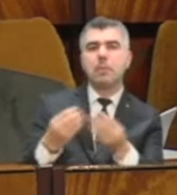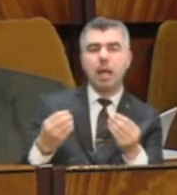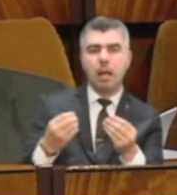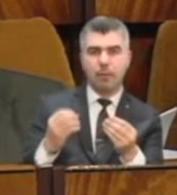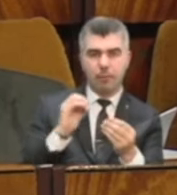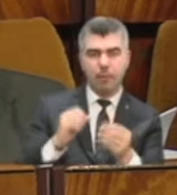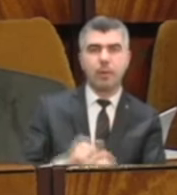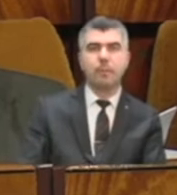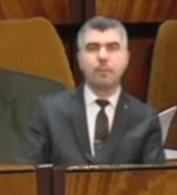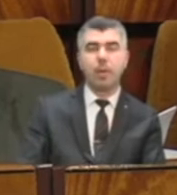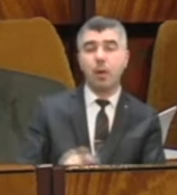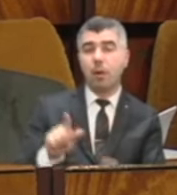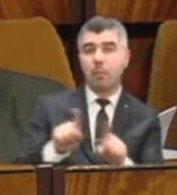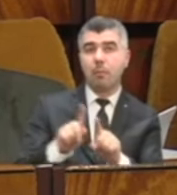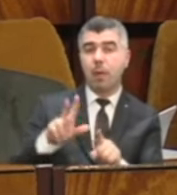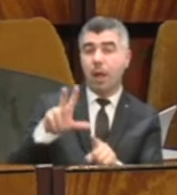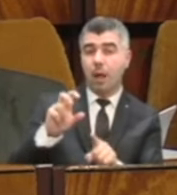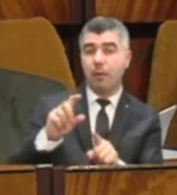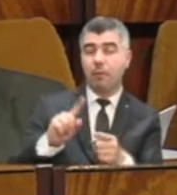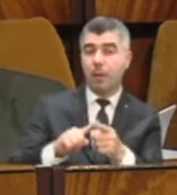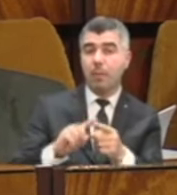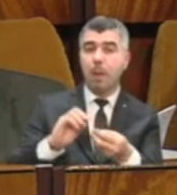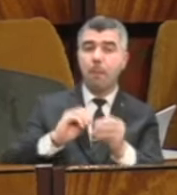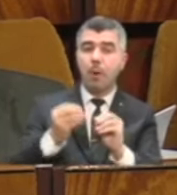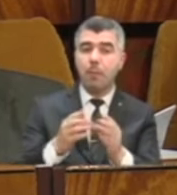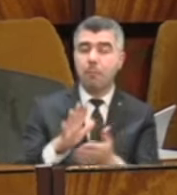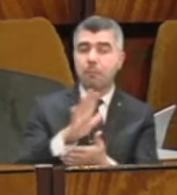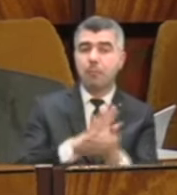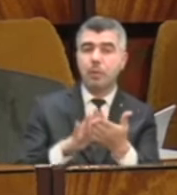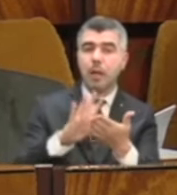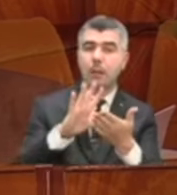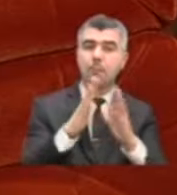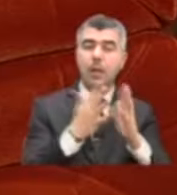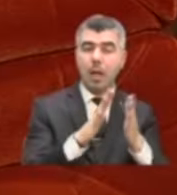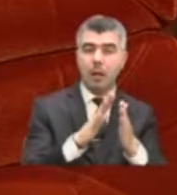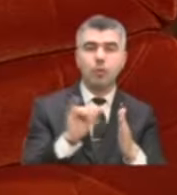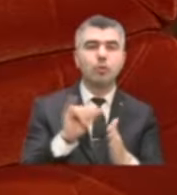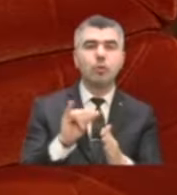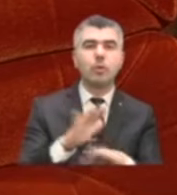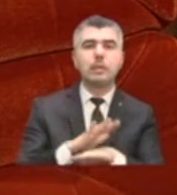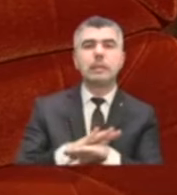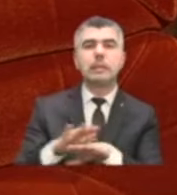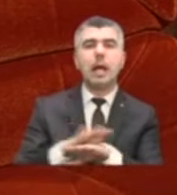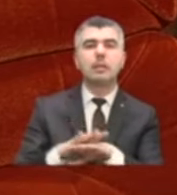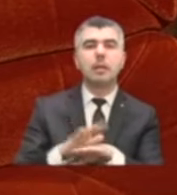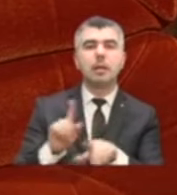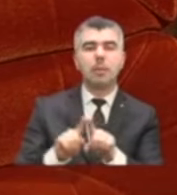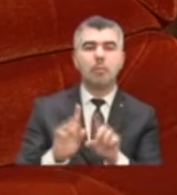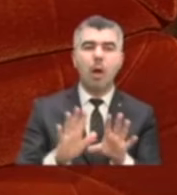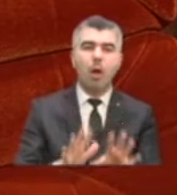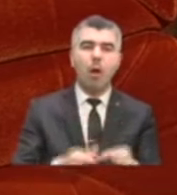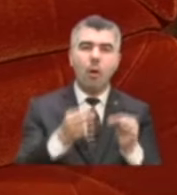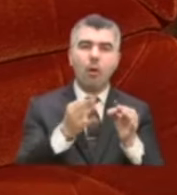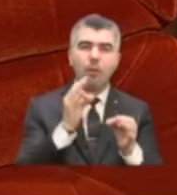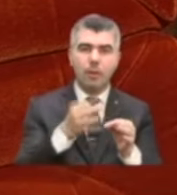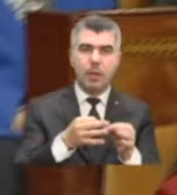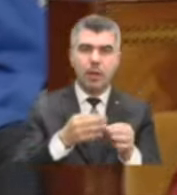المستخرجة، ويعرف محيطه تدهور كبير في البيئة. سؤالي، ما هي السياسة المتخذة من أجل تتميم المعادن